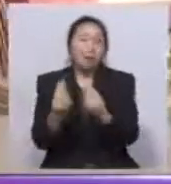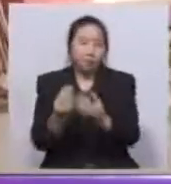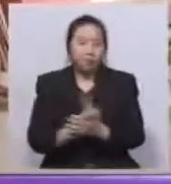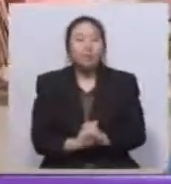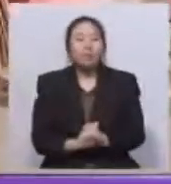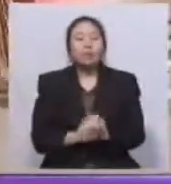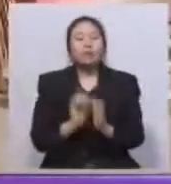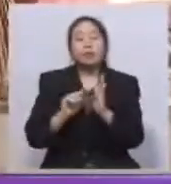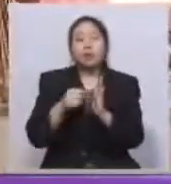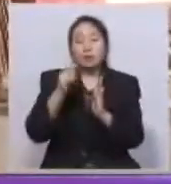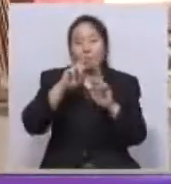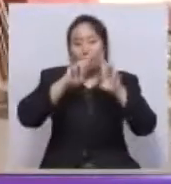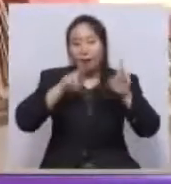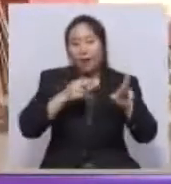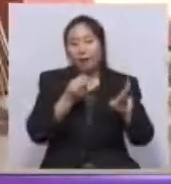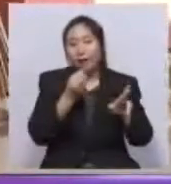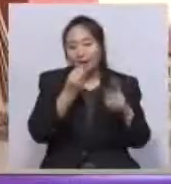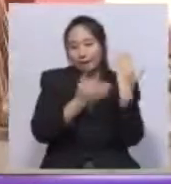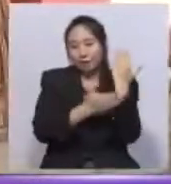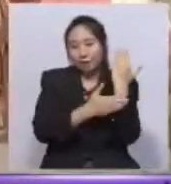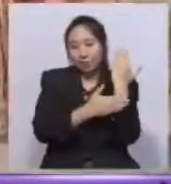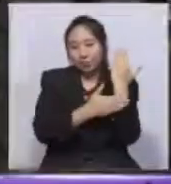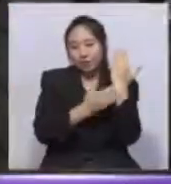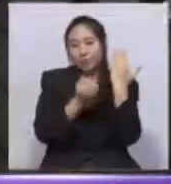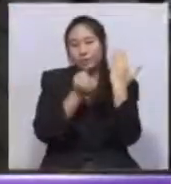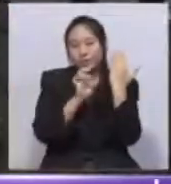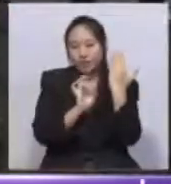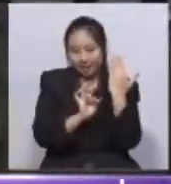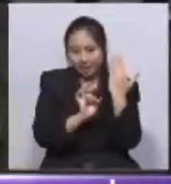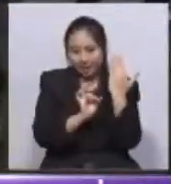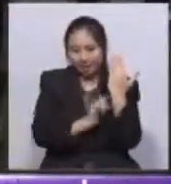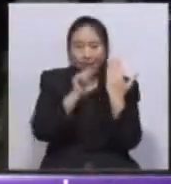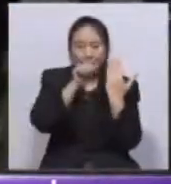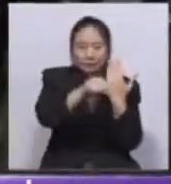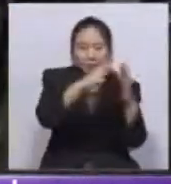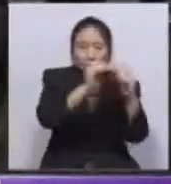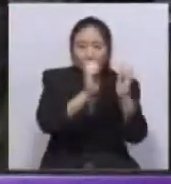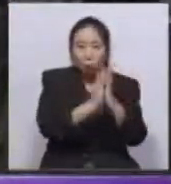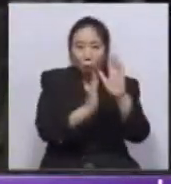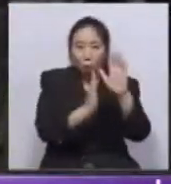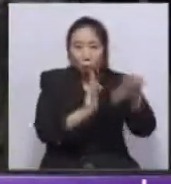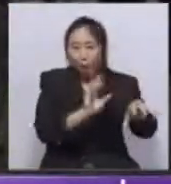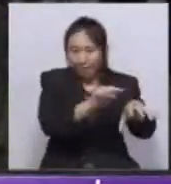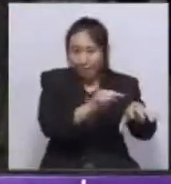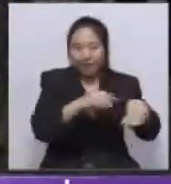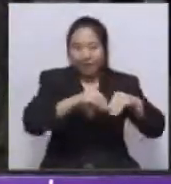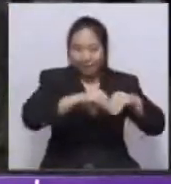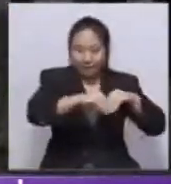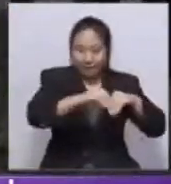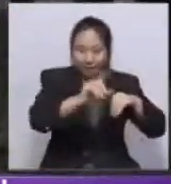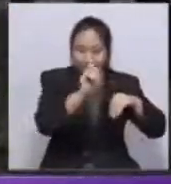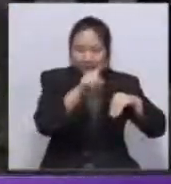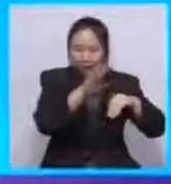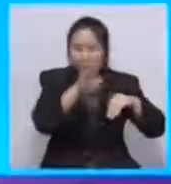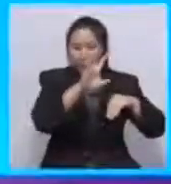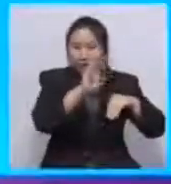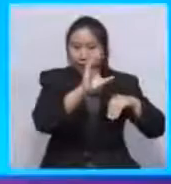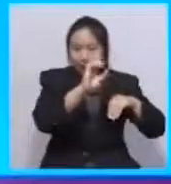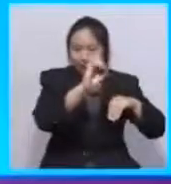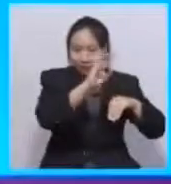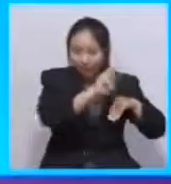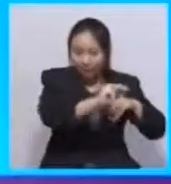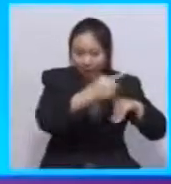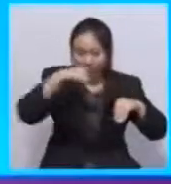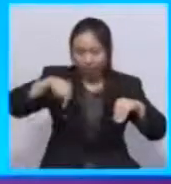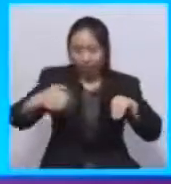าออกค่ะเริ่มตั้งแต่ร้านอาหารซอยวิภาวดีรังสิต17ถึงวัดเสมียนนารีระยะทาง1,450 เมต